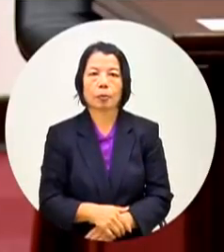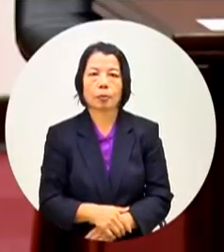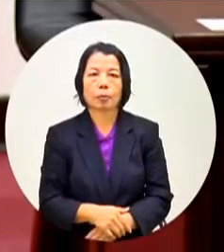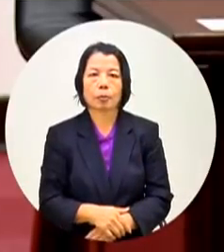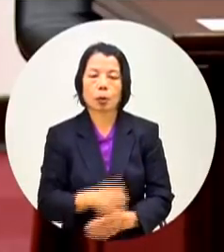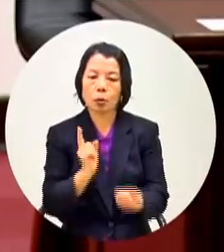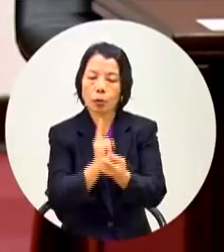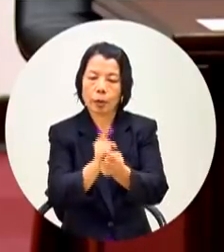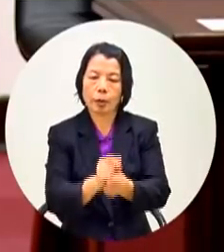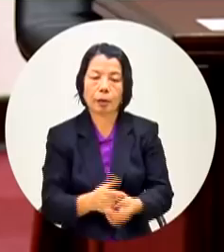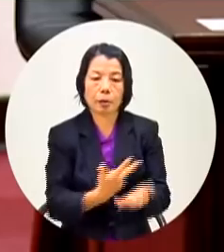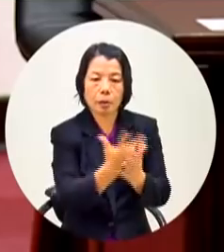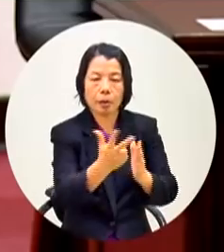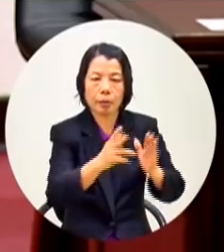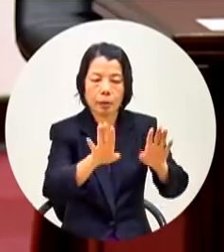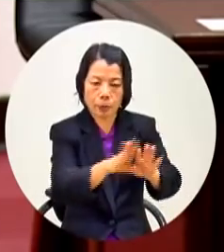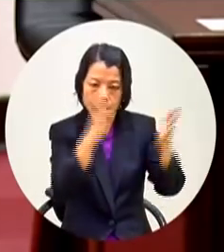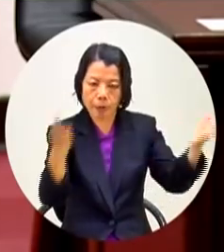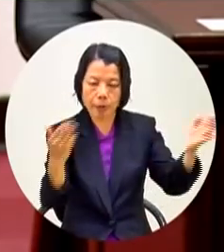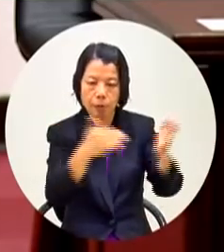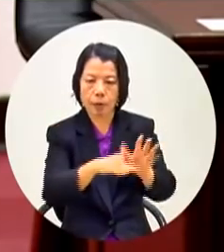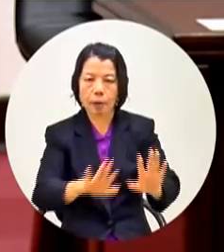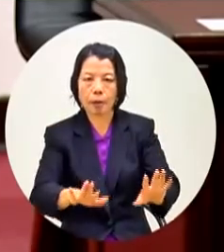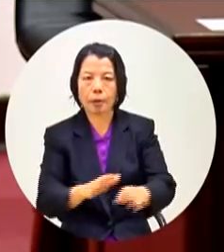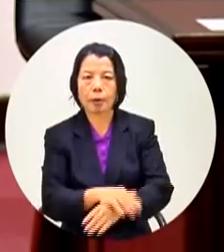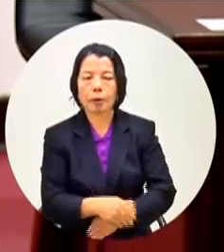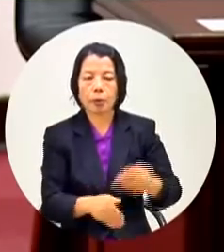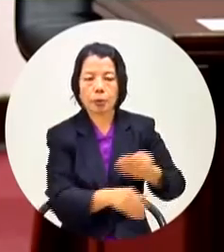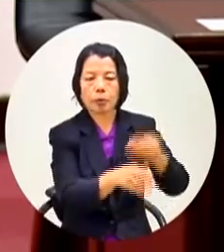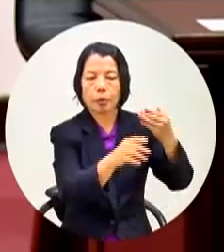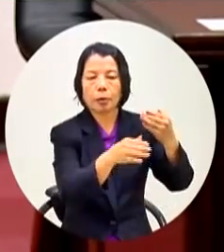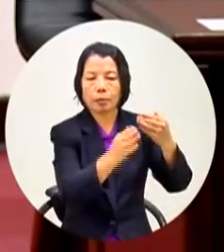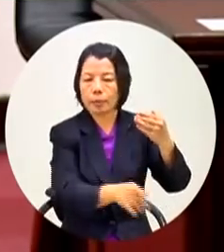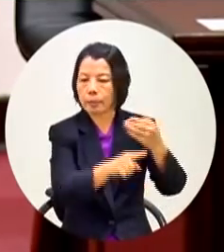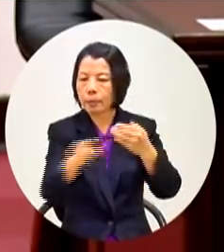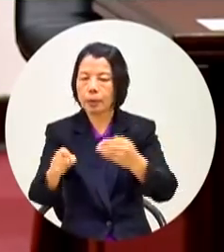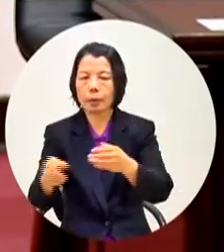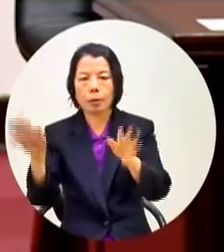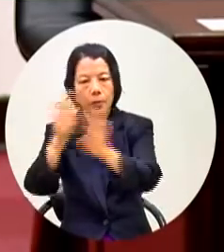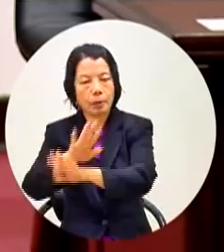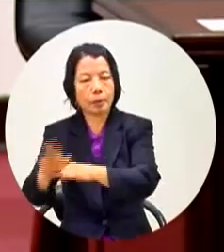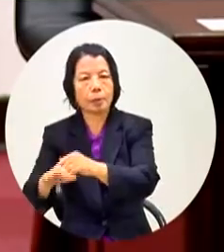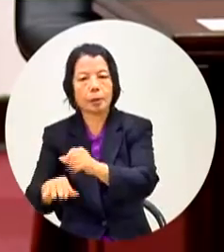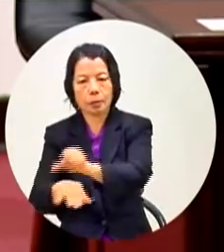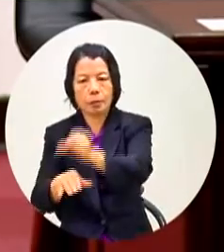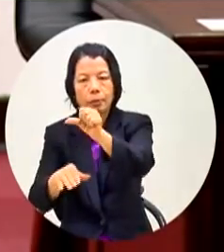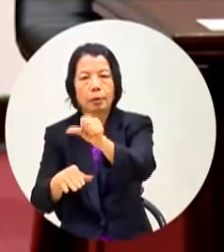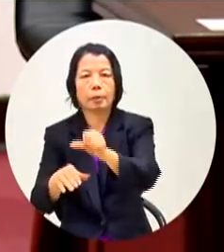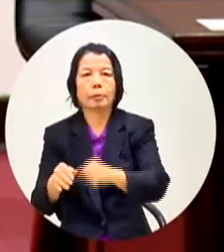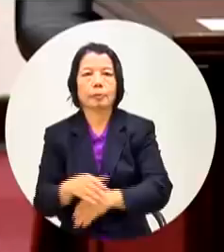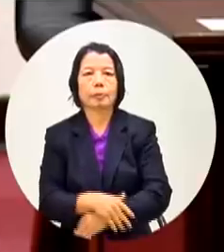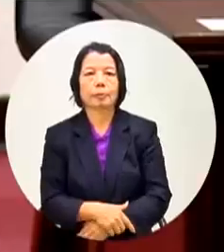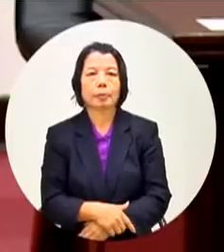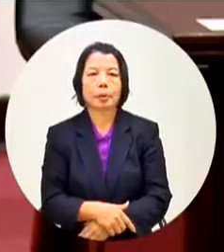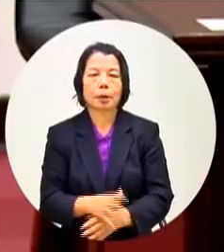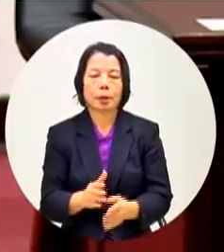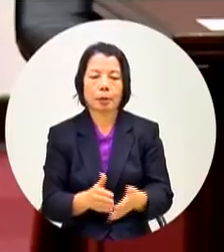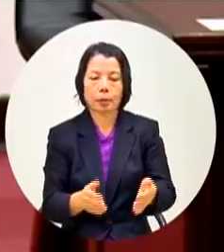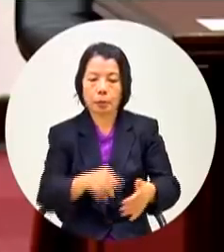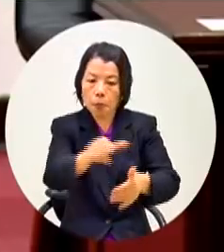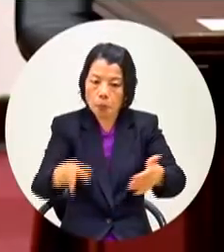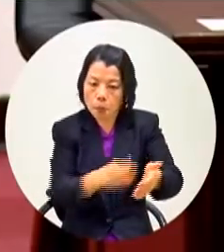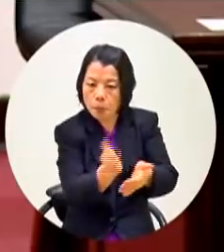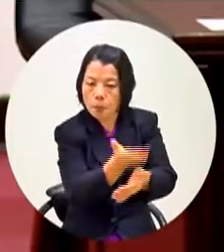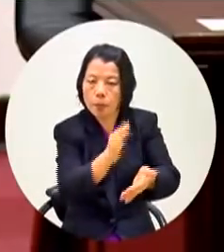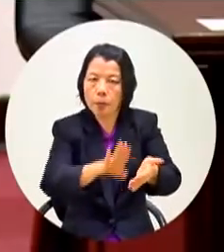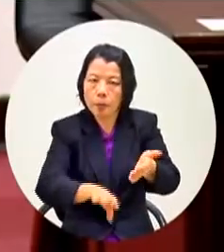到下午5:30。那你坐台铁，旁边有一个内围火车站，北边有一个，南边有一个美术馆火车站。其实可